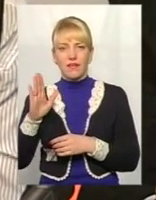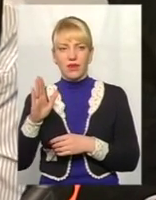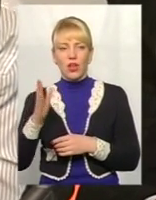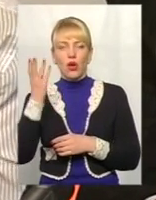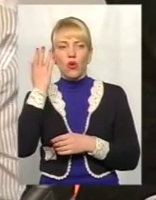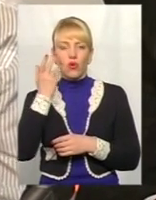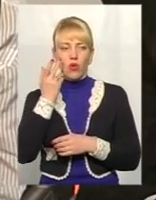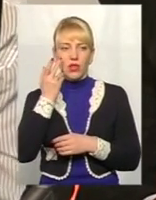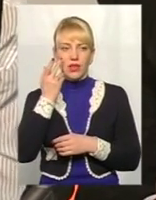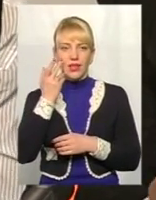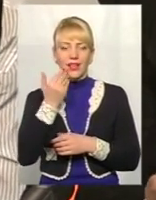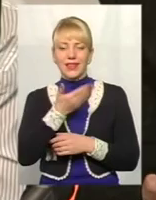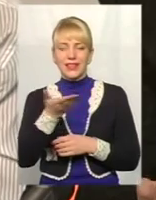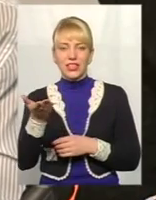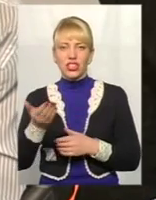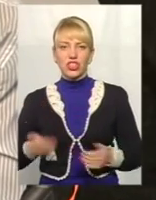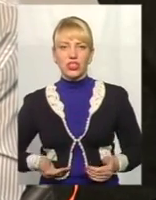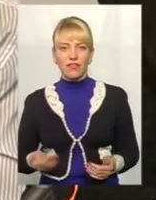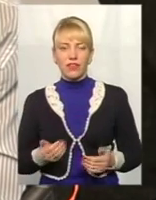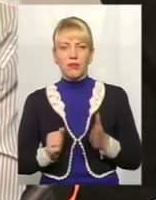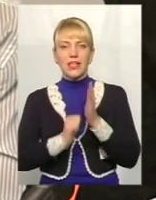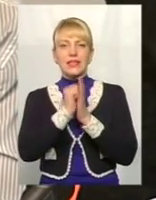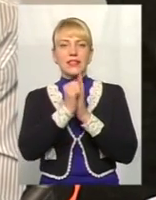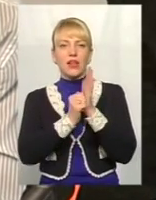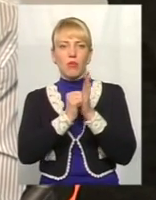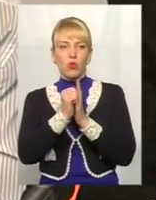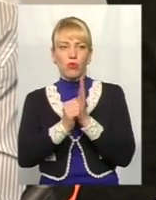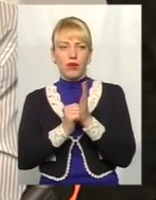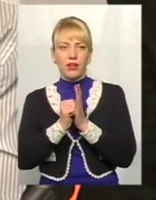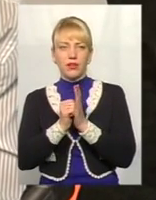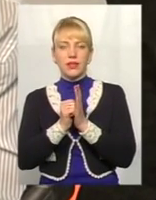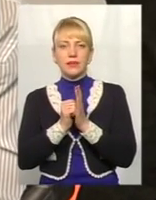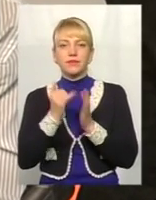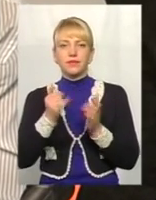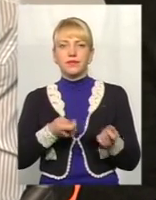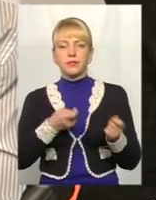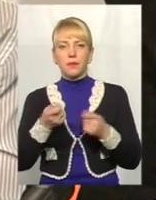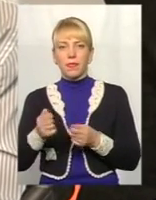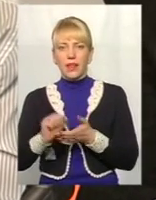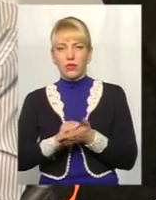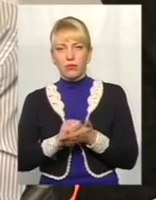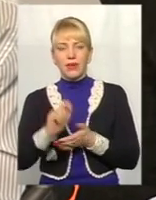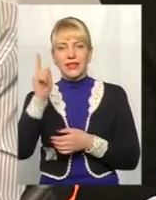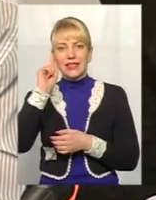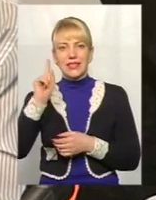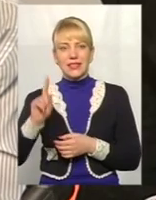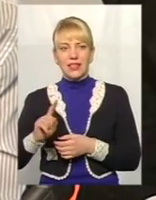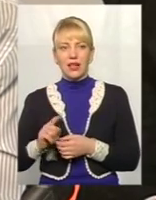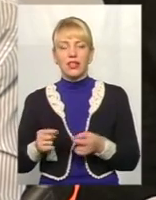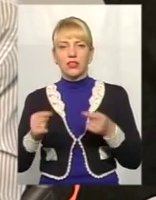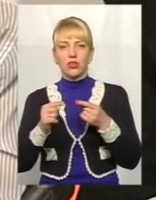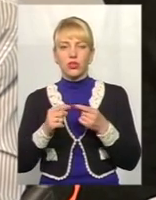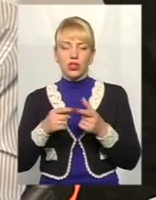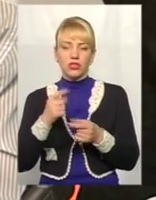їх живими замурували. Зараз перевезені документи з Ізраїля, точно